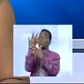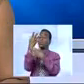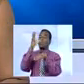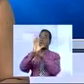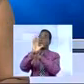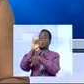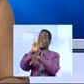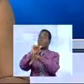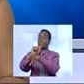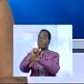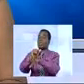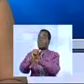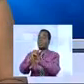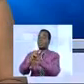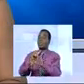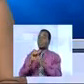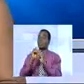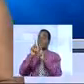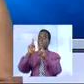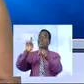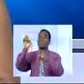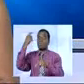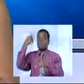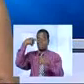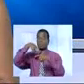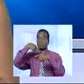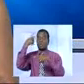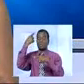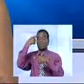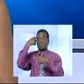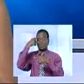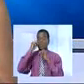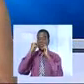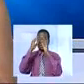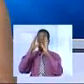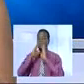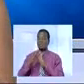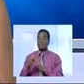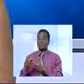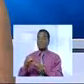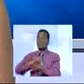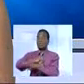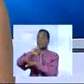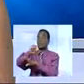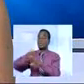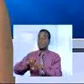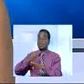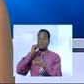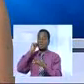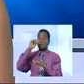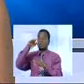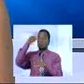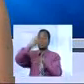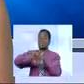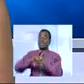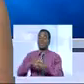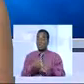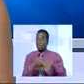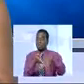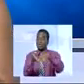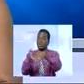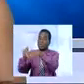Côte d'Ivoire. Occasion pour le gouvernement ivoirien d'engager donc les femmes sur la route